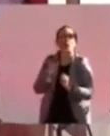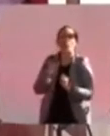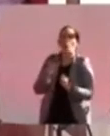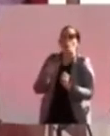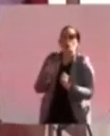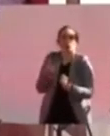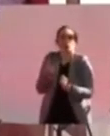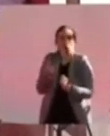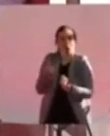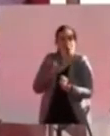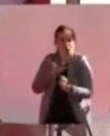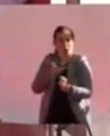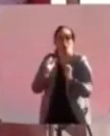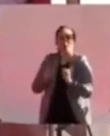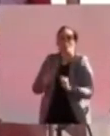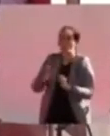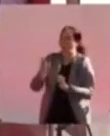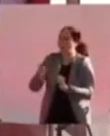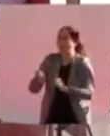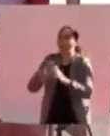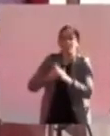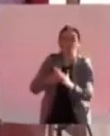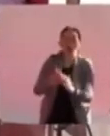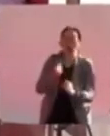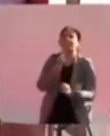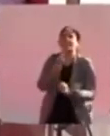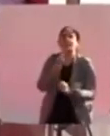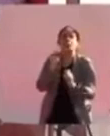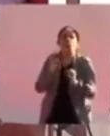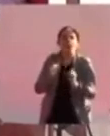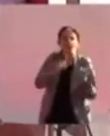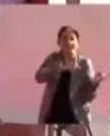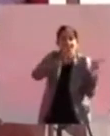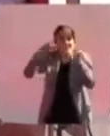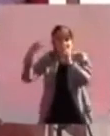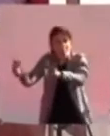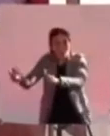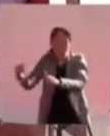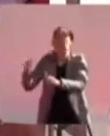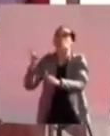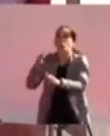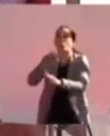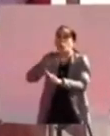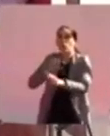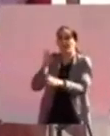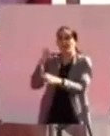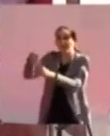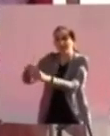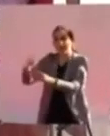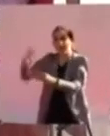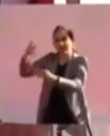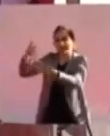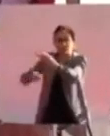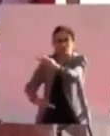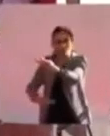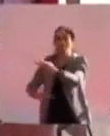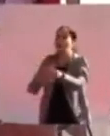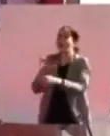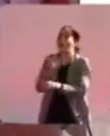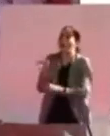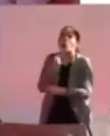permettersi un trasferimento in qualsiasi città d'italia po di studiare e magari chi non ha necessità di lavorare d'estate